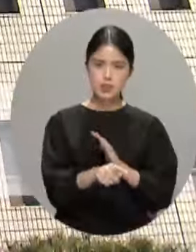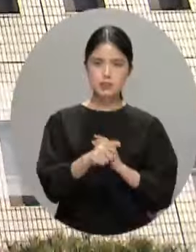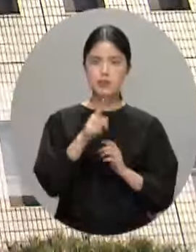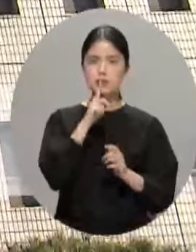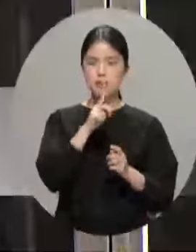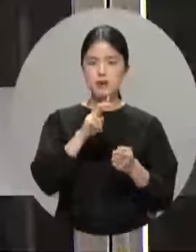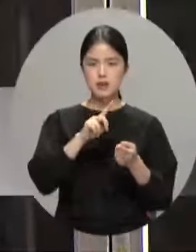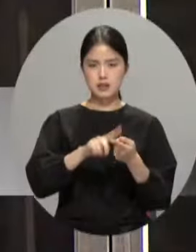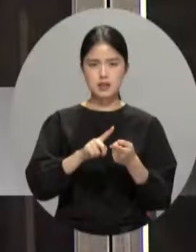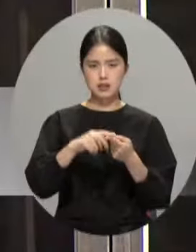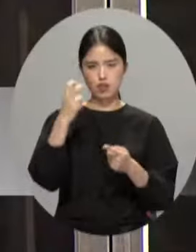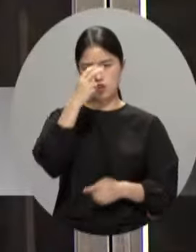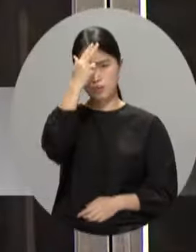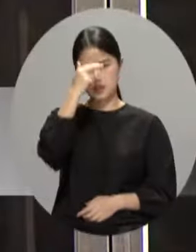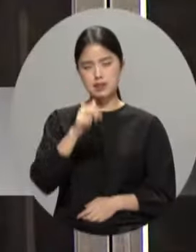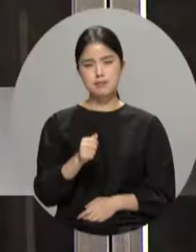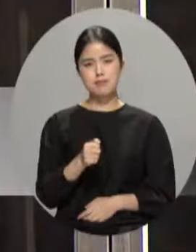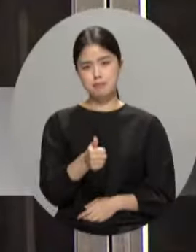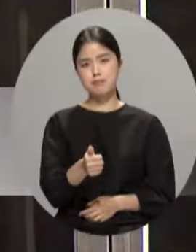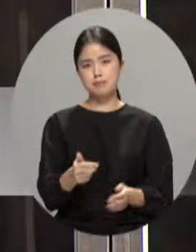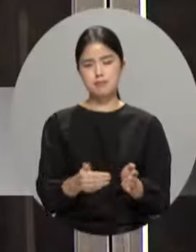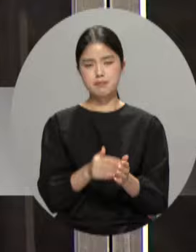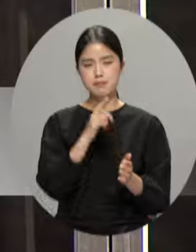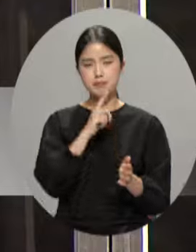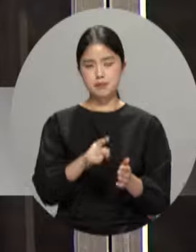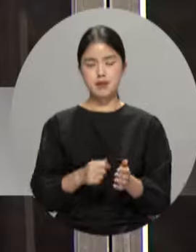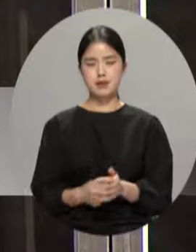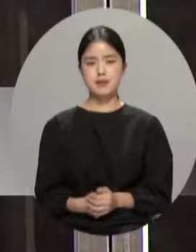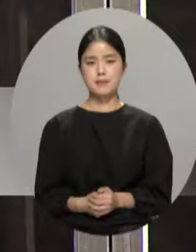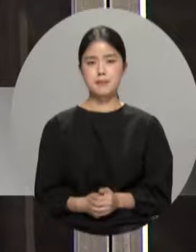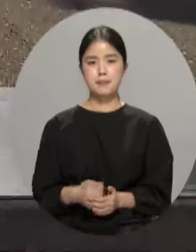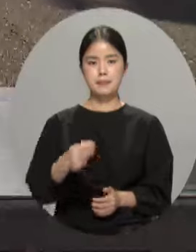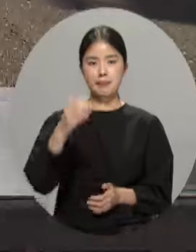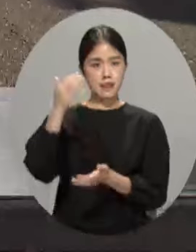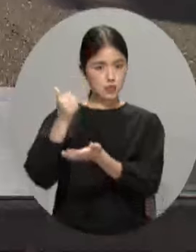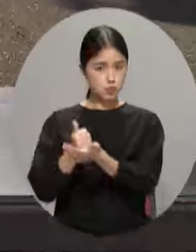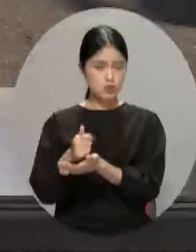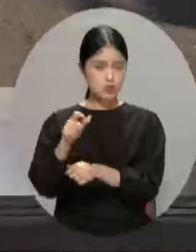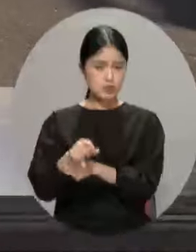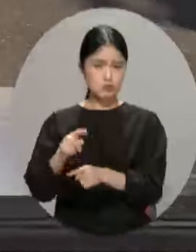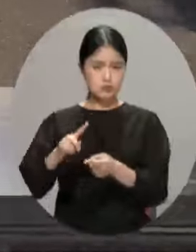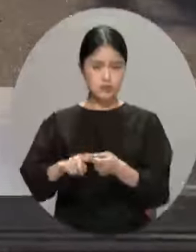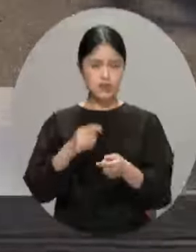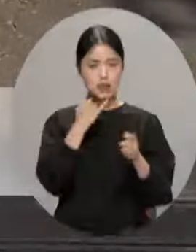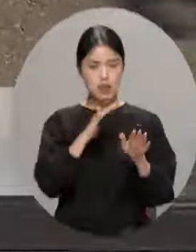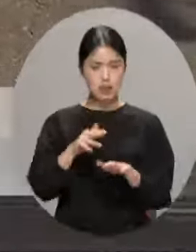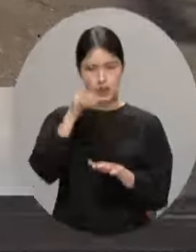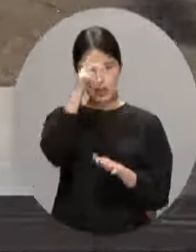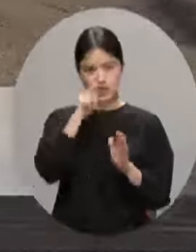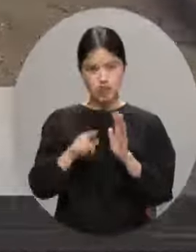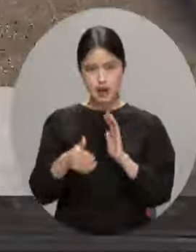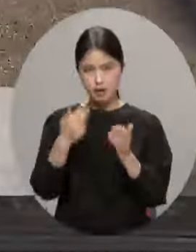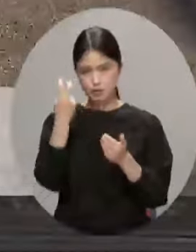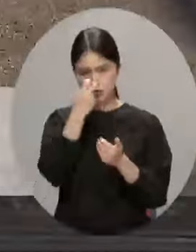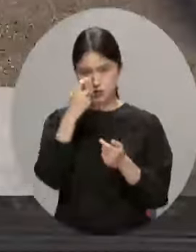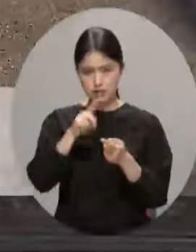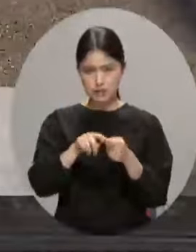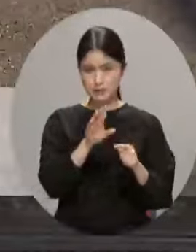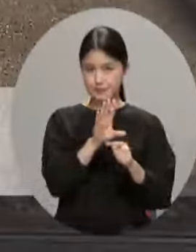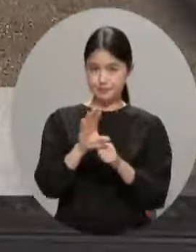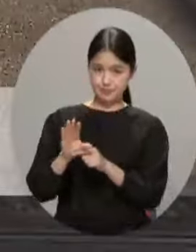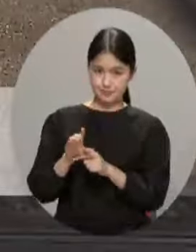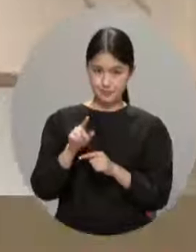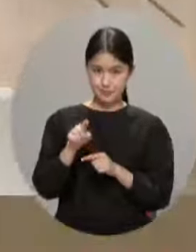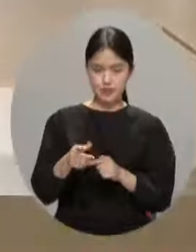되돌려 보냈습니다. 전주지방검찰청 군산지청은 총장 집무실 등에 대한 해경의 압수수색을 촬영한 것을